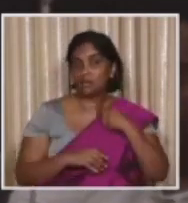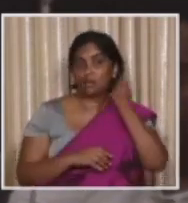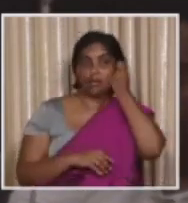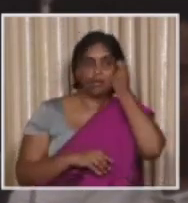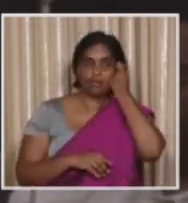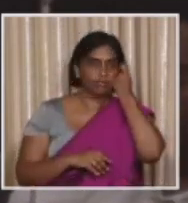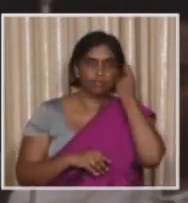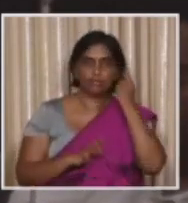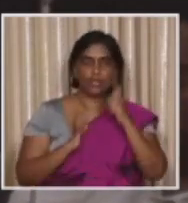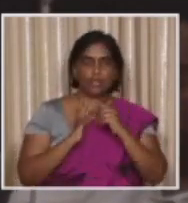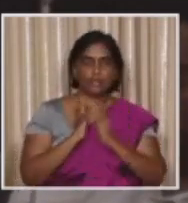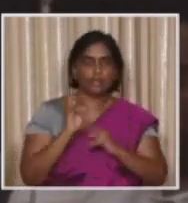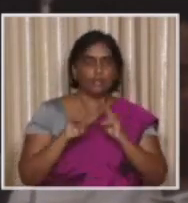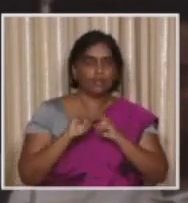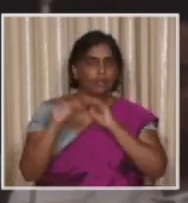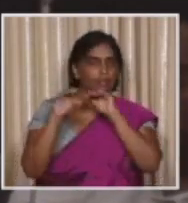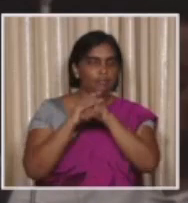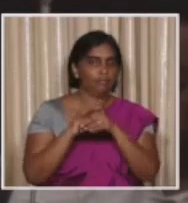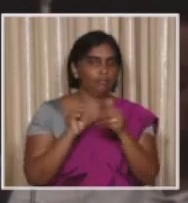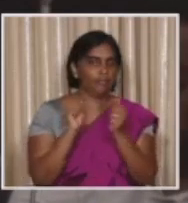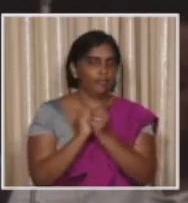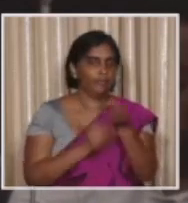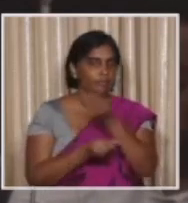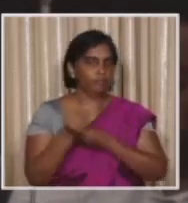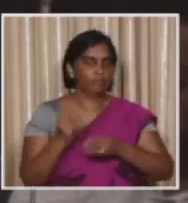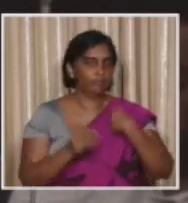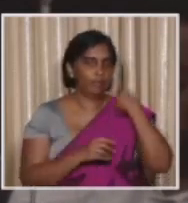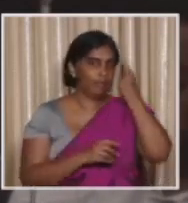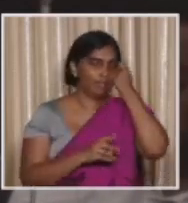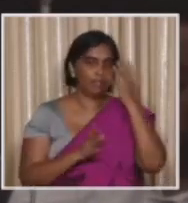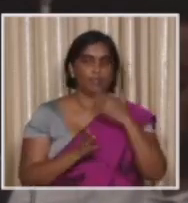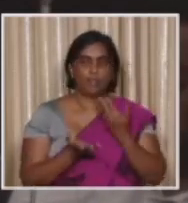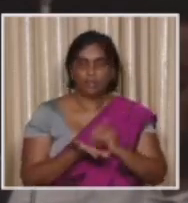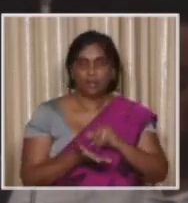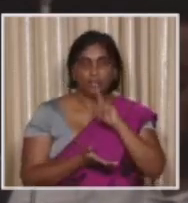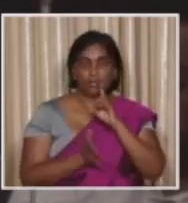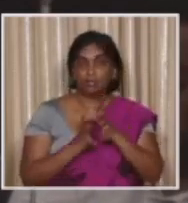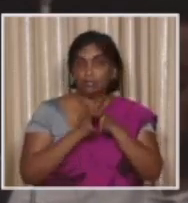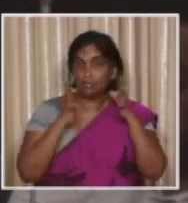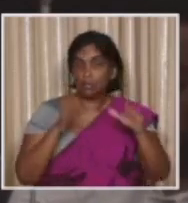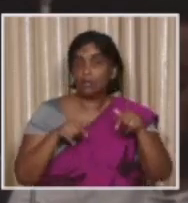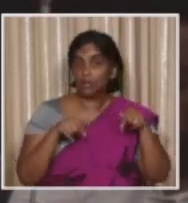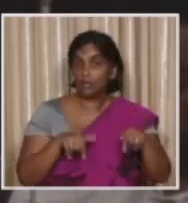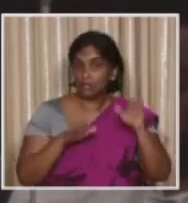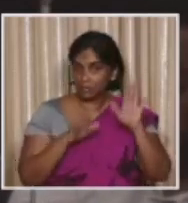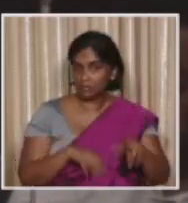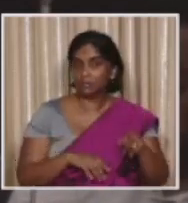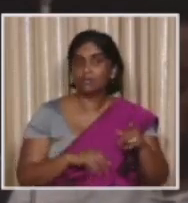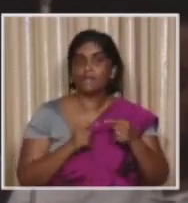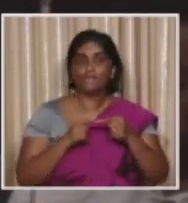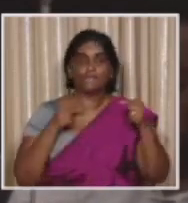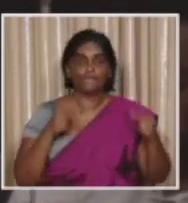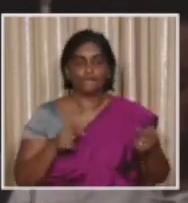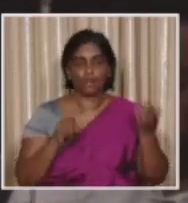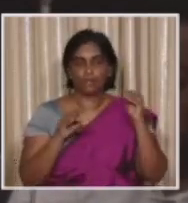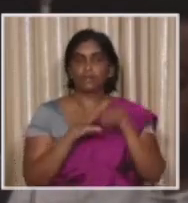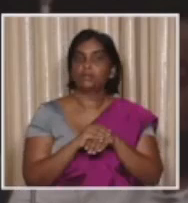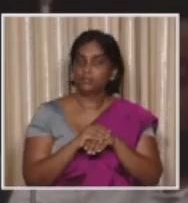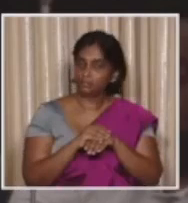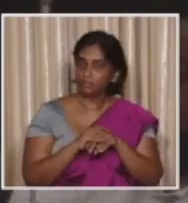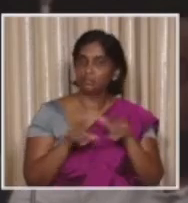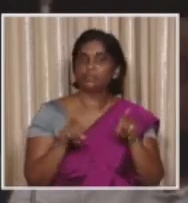තිබුණේ නැහැ ජාත්‍යන්තර මූල්‍ය අරමුදලත් එක්ක ගනුදෙනු කිරීම. මම නැවත වතාවක් කියන්නේ මේ බහුතරයේ අද ඉන්නේ විපක්ෂයේ නියෝජනය කරමින්